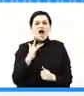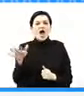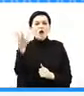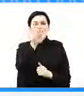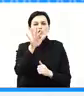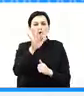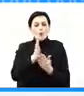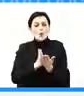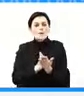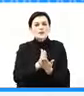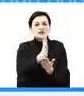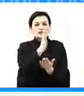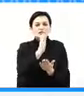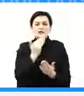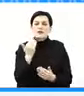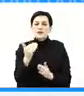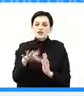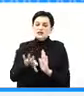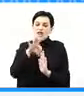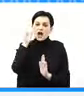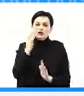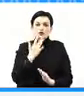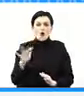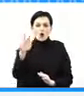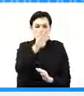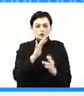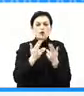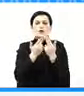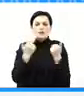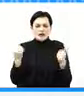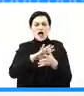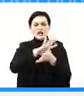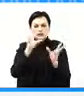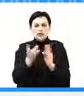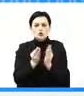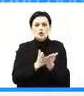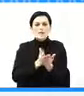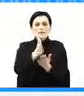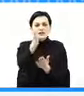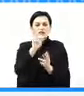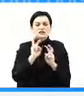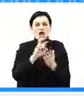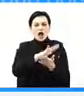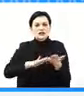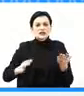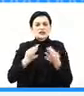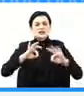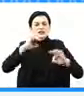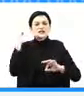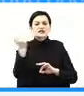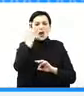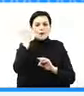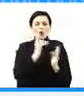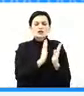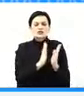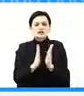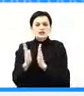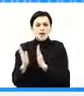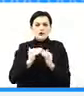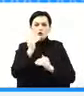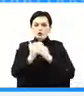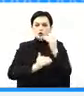მისწრაფებები, მისი ევროპული არჩევანი და საერთო მიზანი გააგრძელოს დემოკრატიული, სტაბილური და წარმატებული